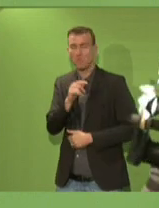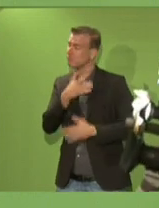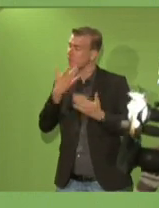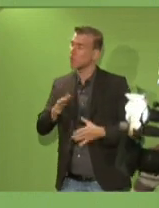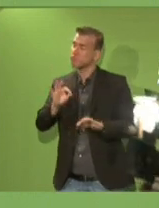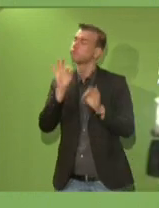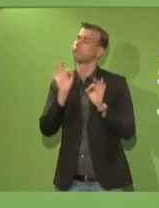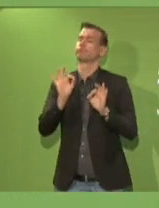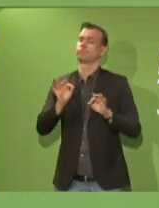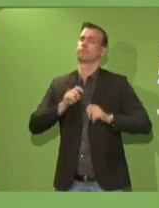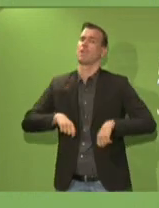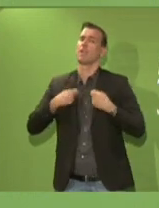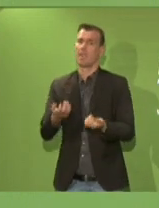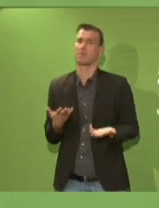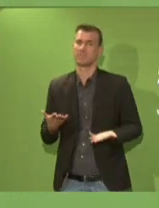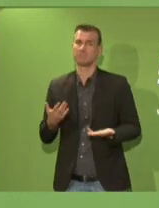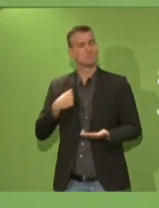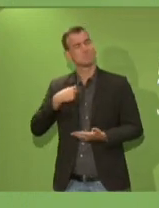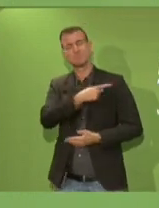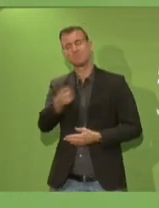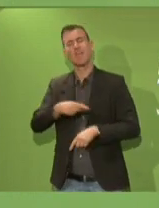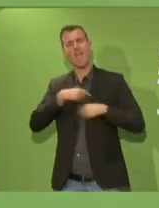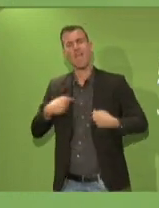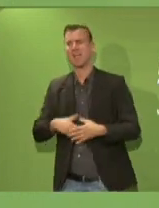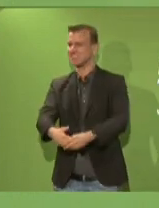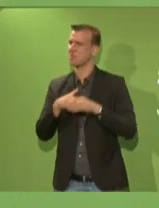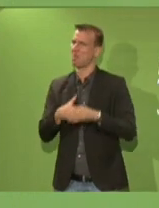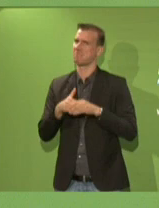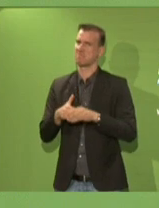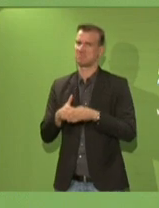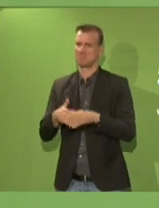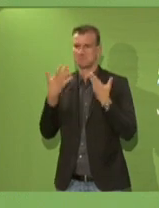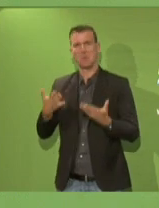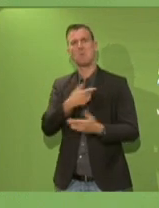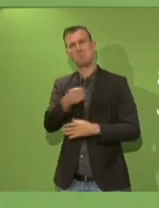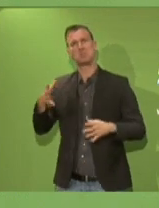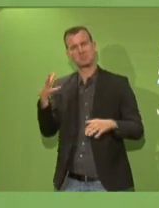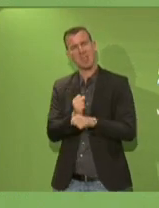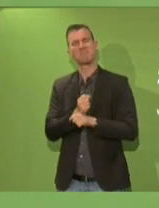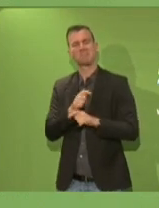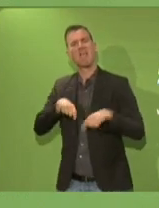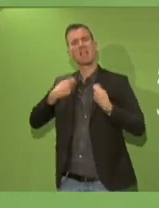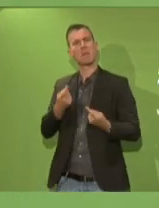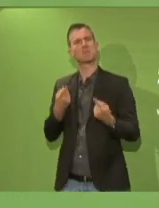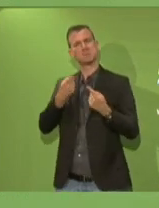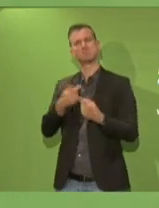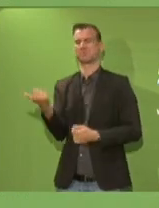das waren sehr gute Ergebnisse. Von mir aus allerherzlichste Glückwünsche für diese Ergebnisse, die ihr landesweit erzielt habt.